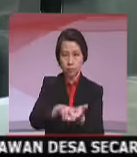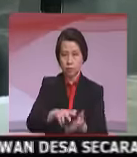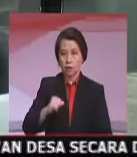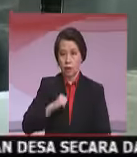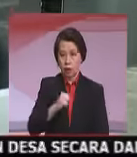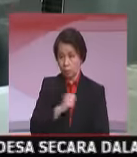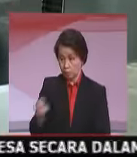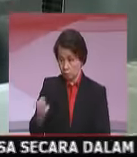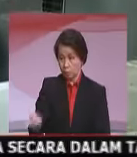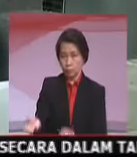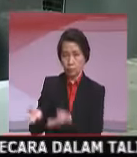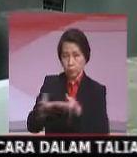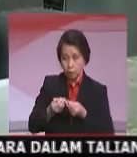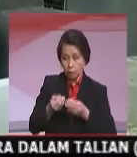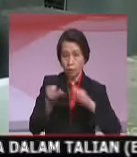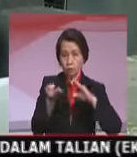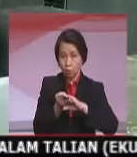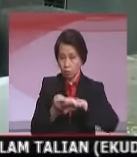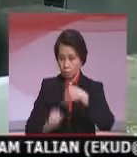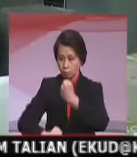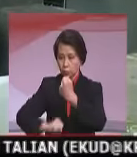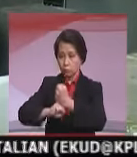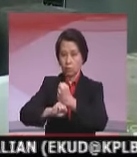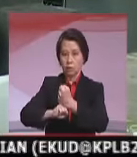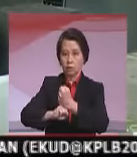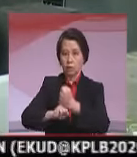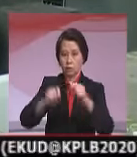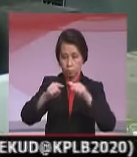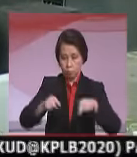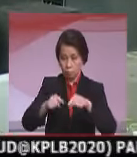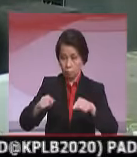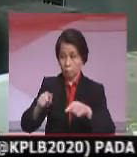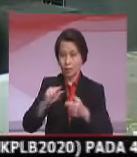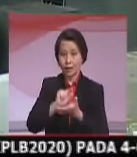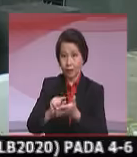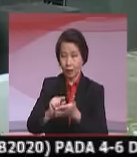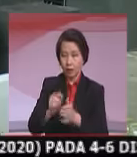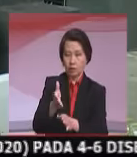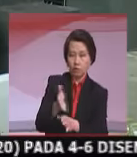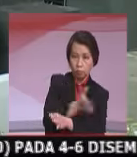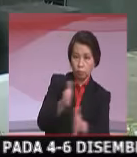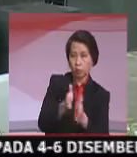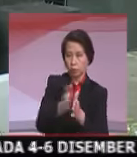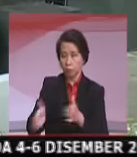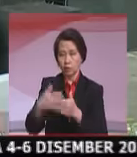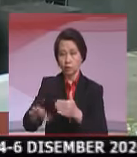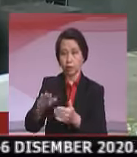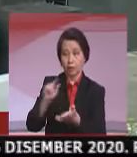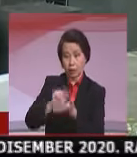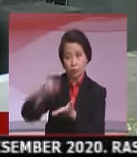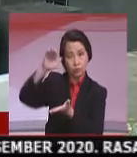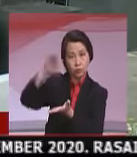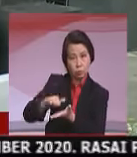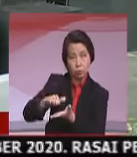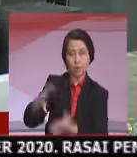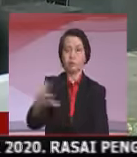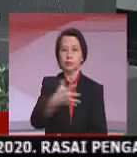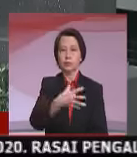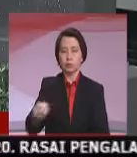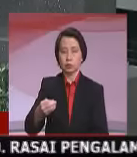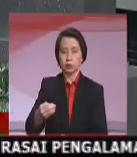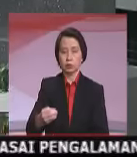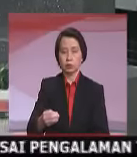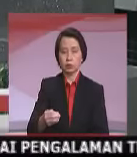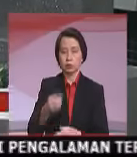ahli perlu mengemukakan beberapa dokumen sokongan iaitu penyata gaji sebelum dan selepas pengurangan pendapatan. Selain itu,